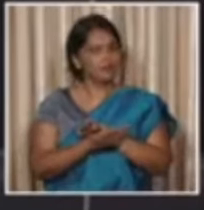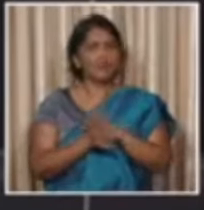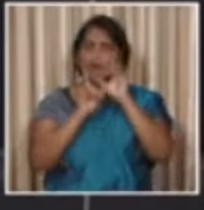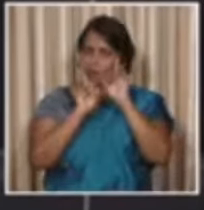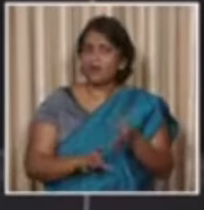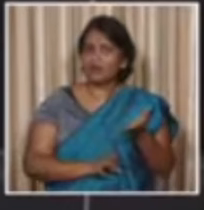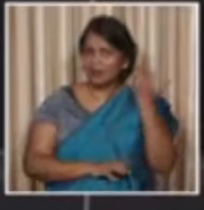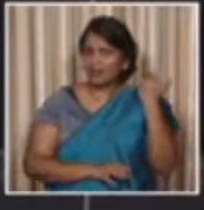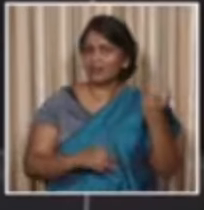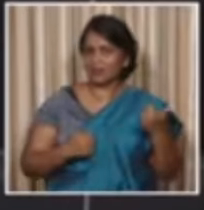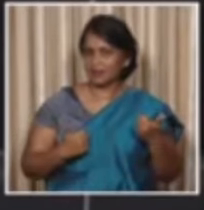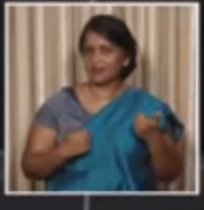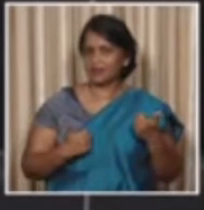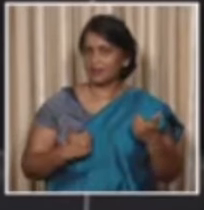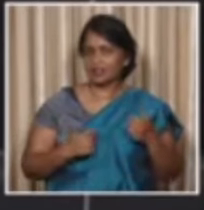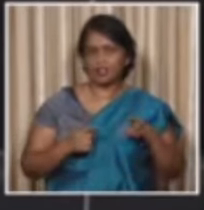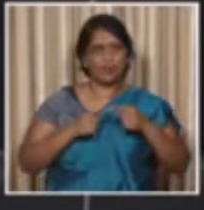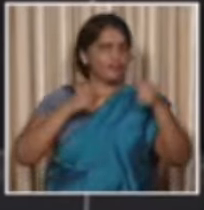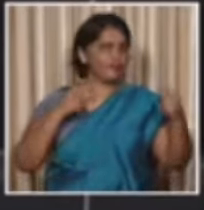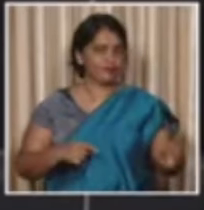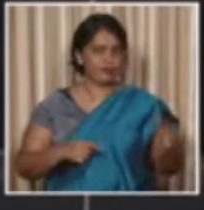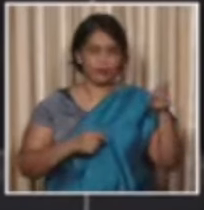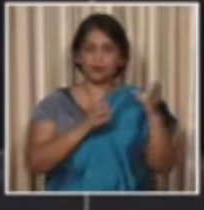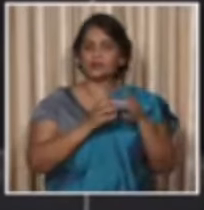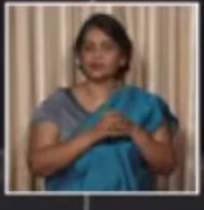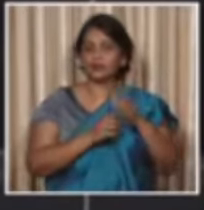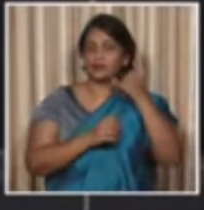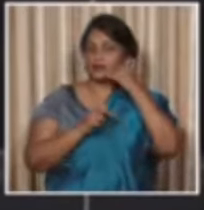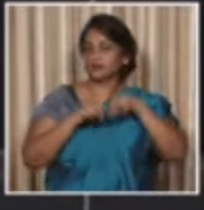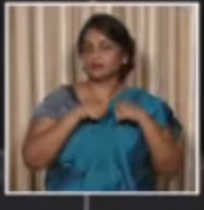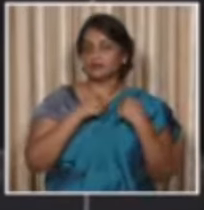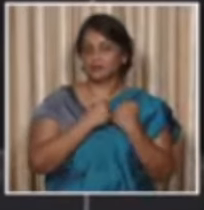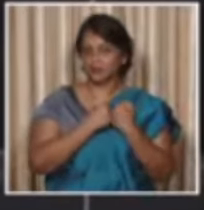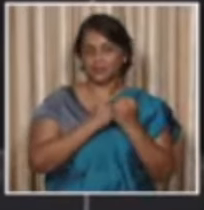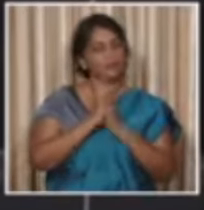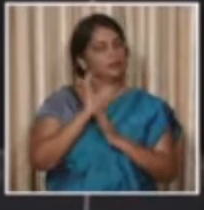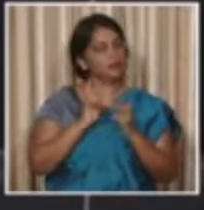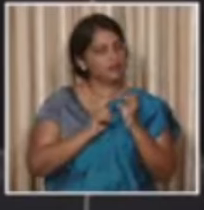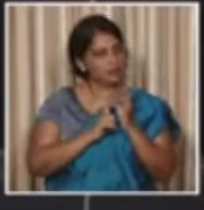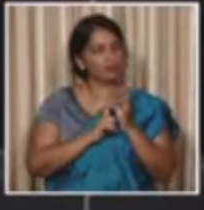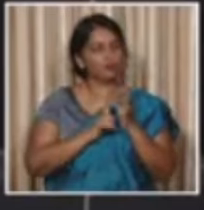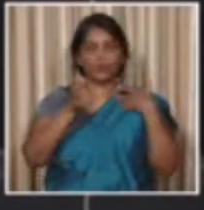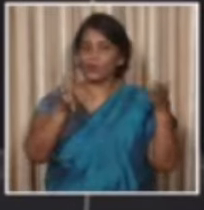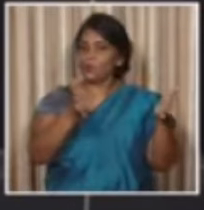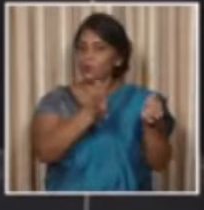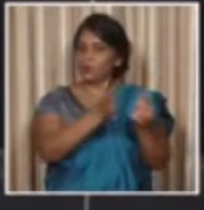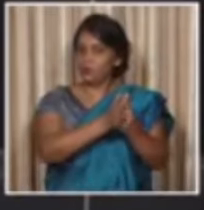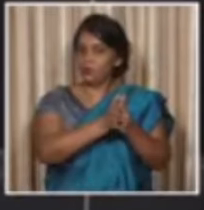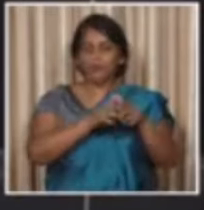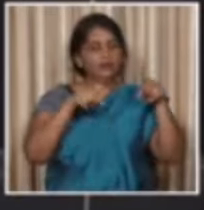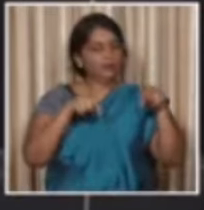වුණෙත් ඒකනේ. එදා විරුද්ධ පක්ෂයේ සජීව මන්ත්‍රීවරු හා ඔවුන් සමග